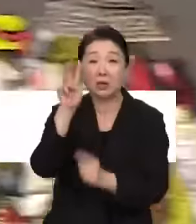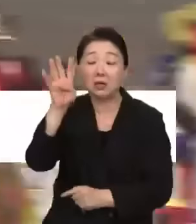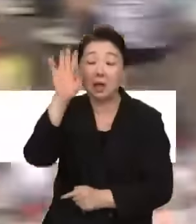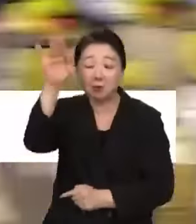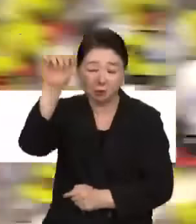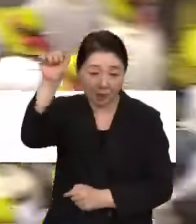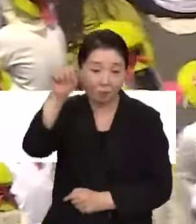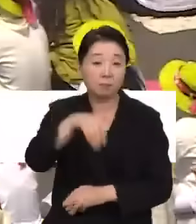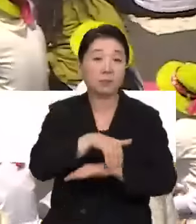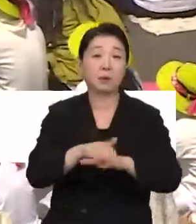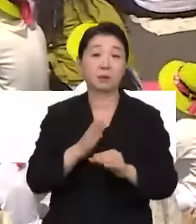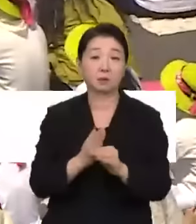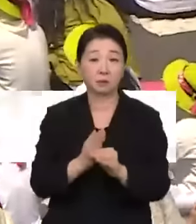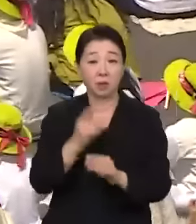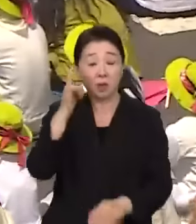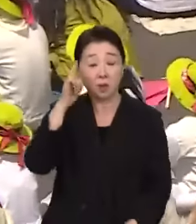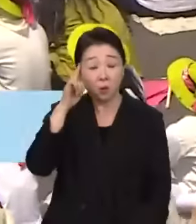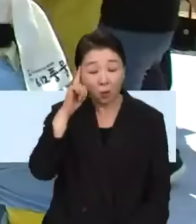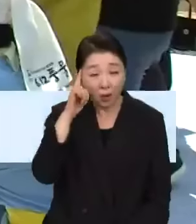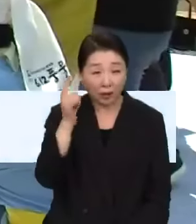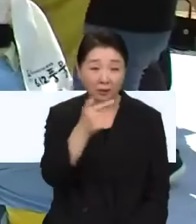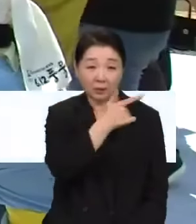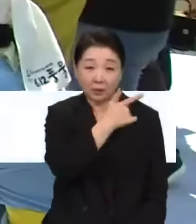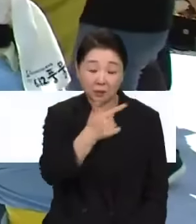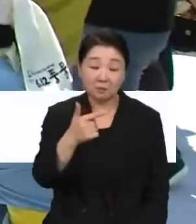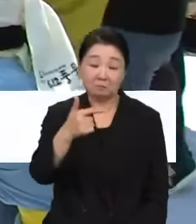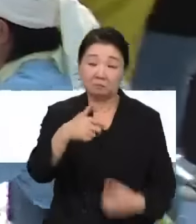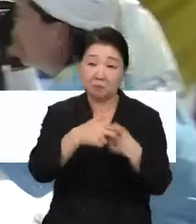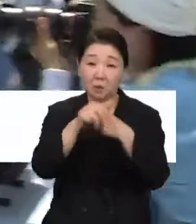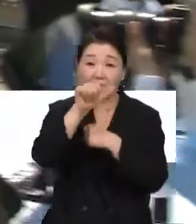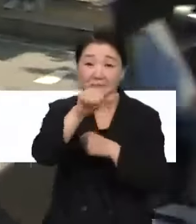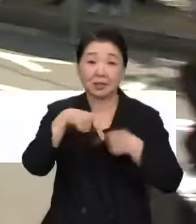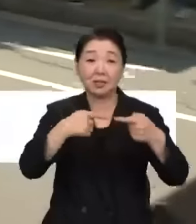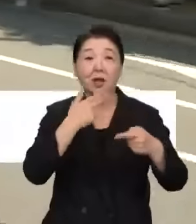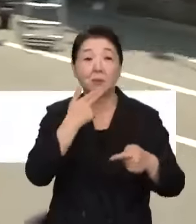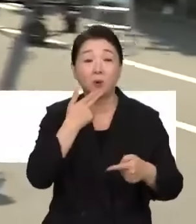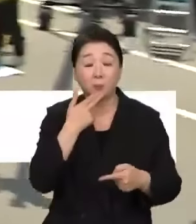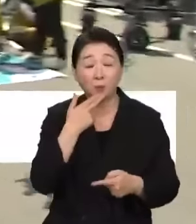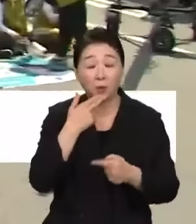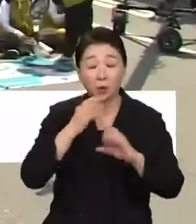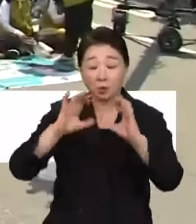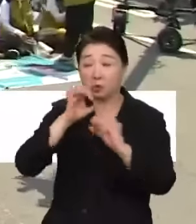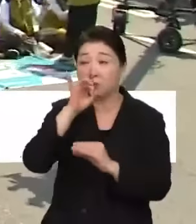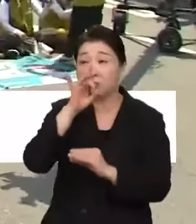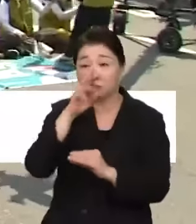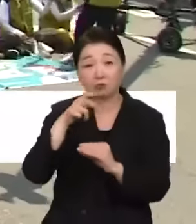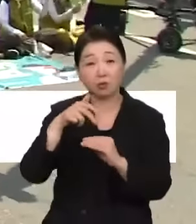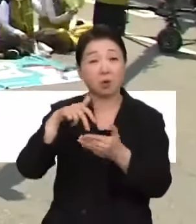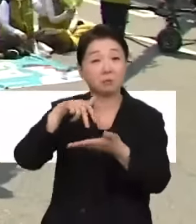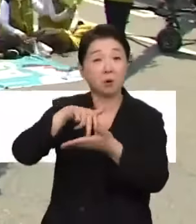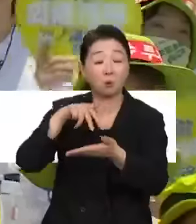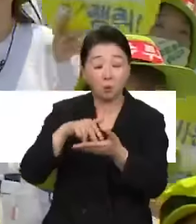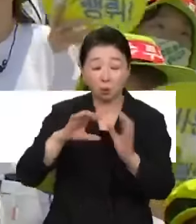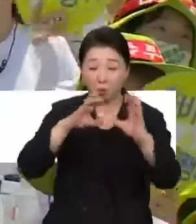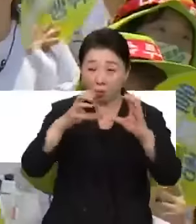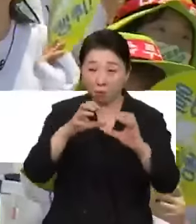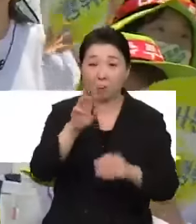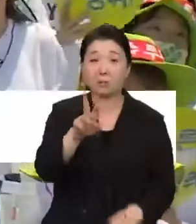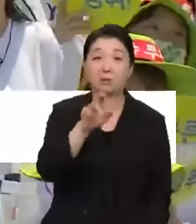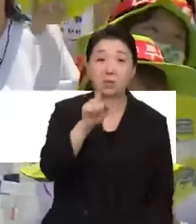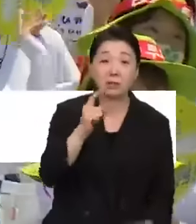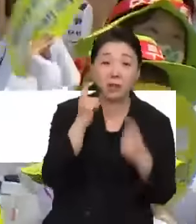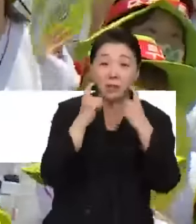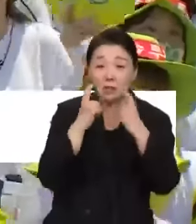예고했습니다 이른바 빅파 병원은 참여하지 않지만 국중의 공공병원 3곳과 민간병원